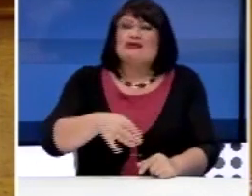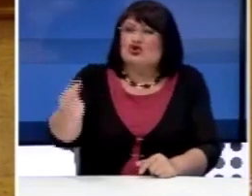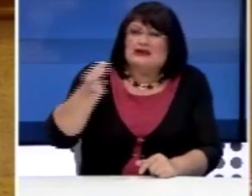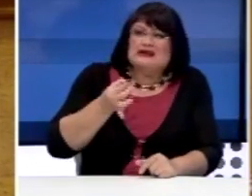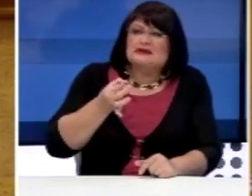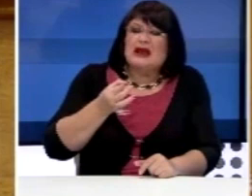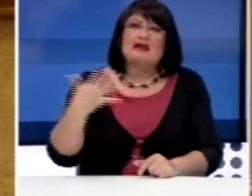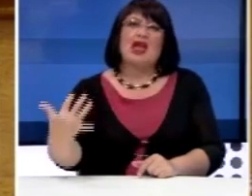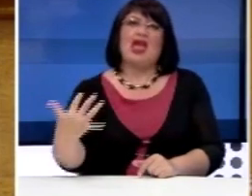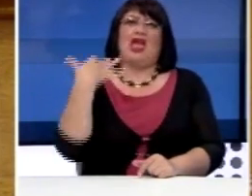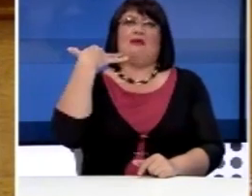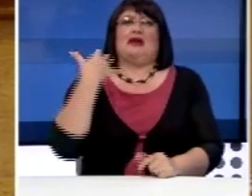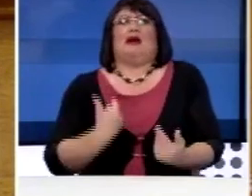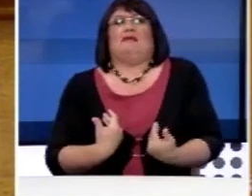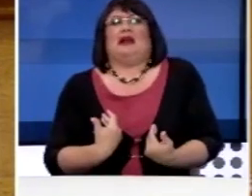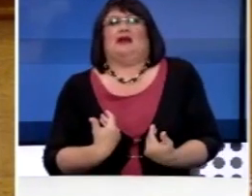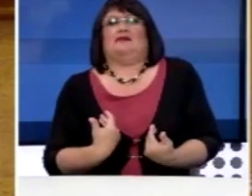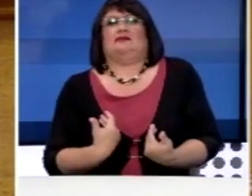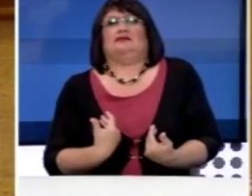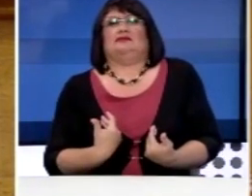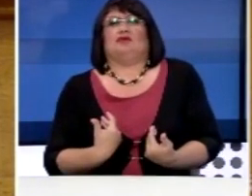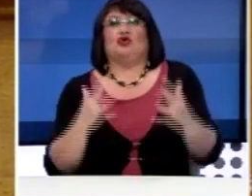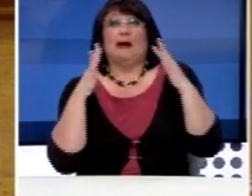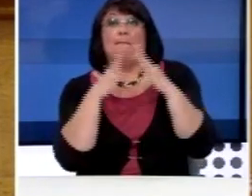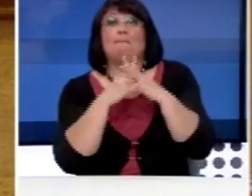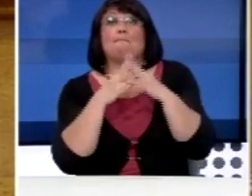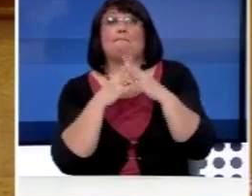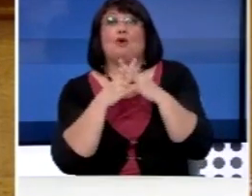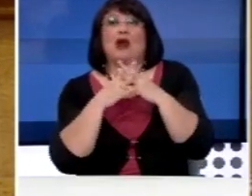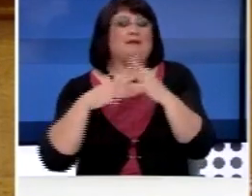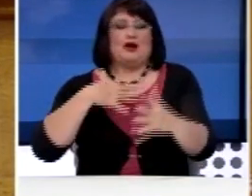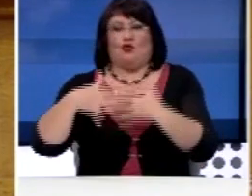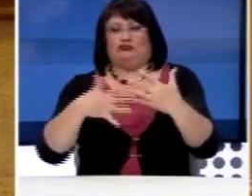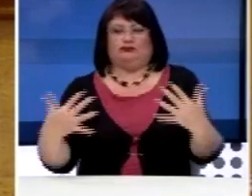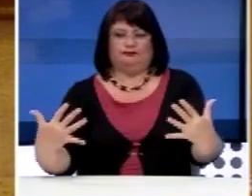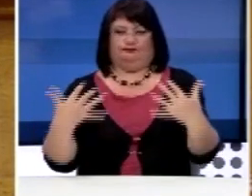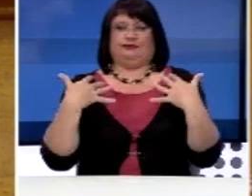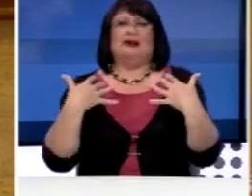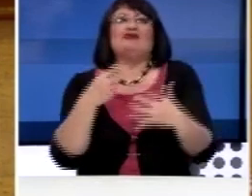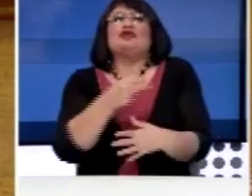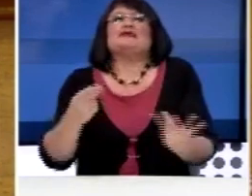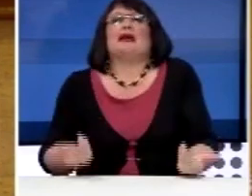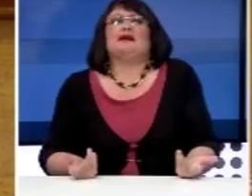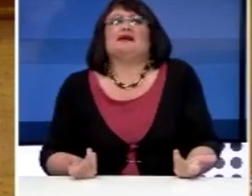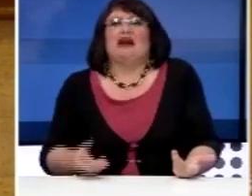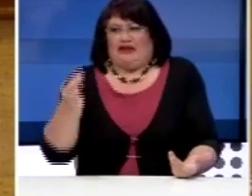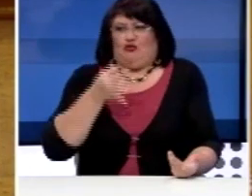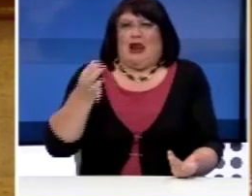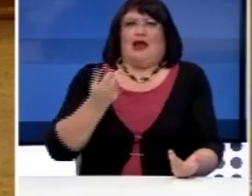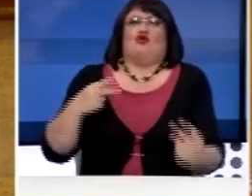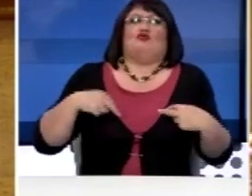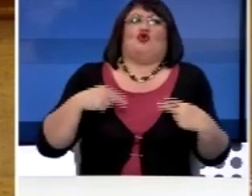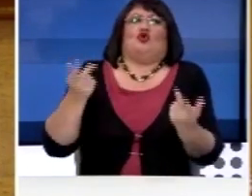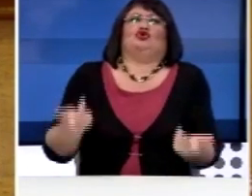ευθέως απειλή για κλιμάκωση, για ένα πολεμικό επιθετικό επεισόδιο εκ μέρους τους, τι είναι? Την ίδια ώρα,